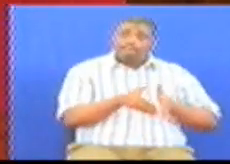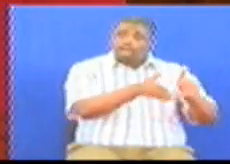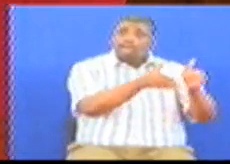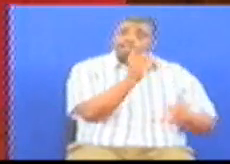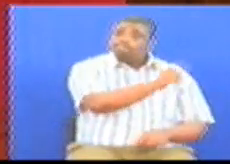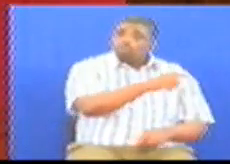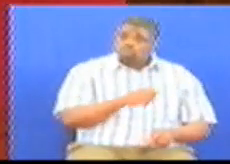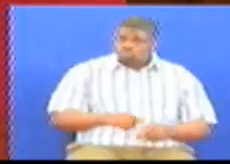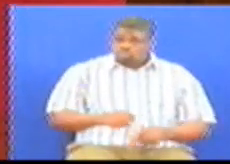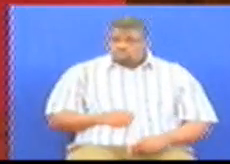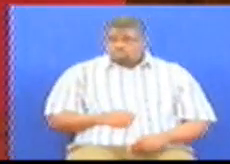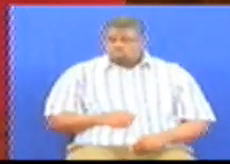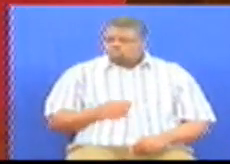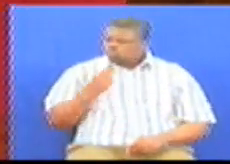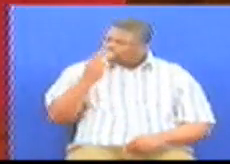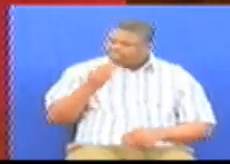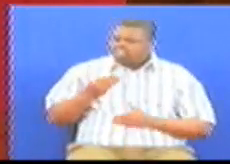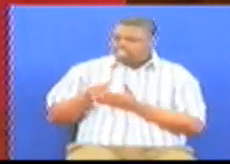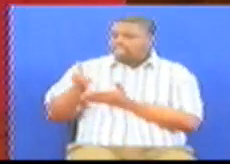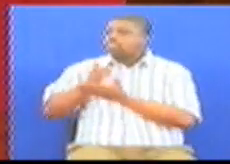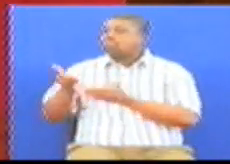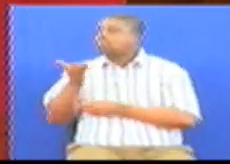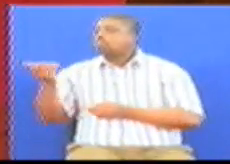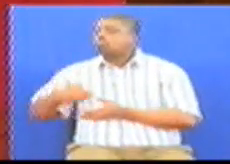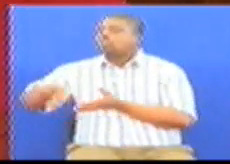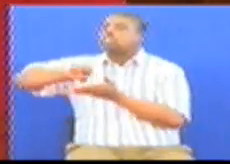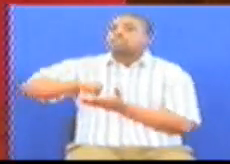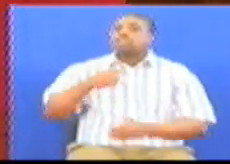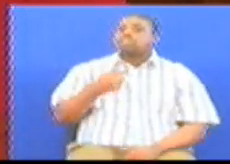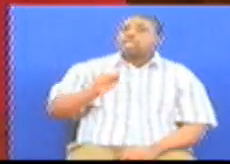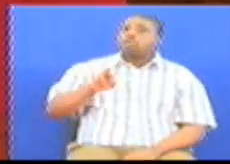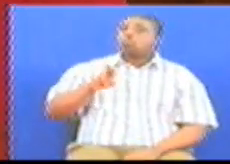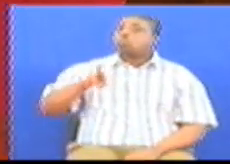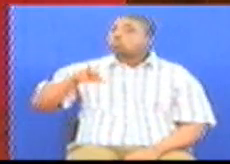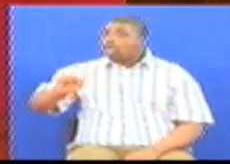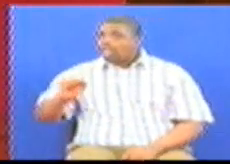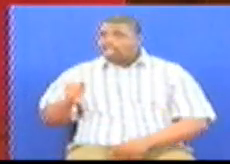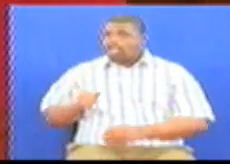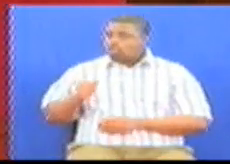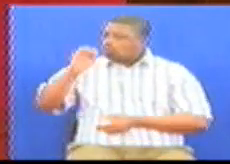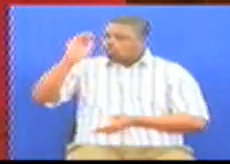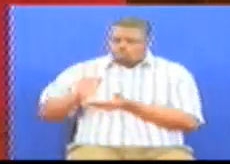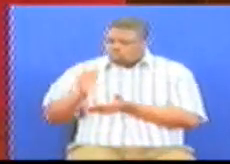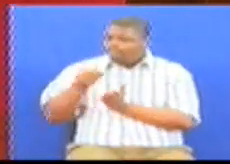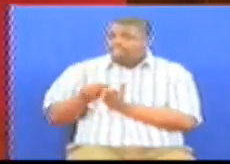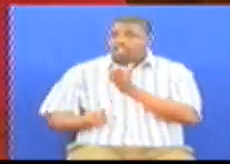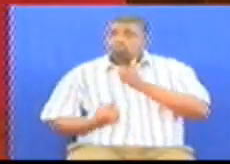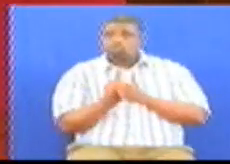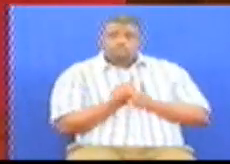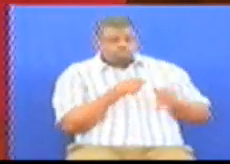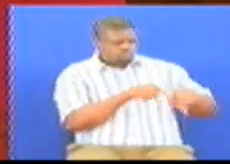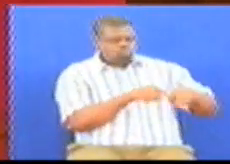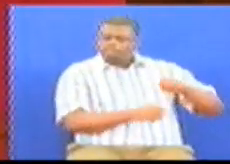tu. Barabara zote. Tutafute tu hela sehemu zingine ziongeze upande wa Tarula. Lakini kupunguza pesa kutoka town road mheshimiwa naibu speaker